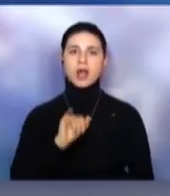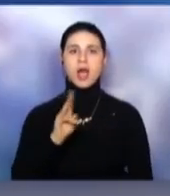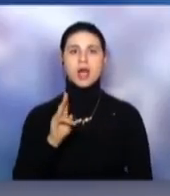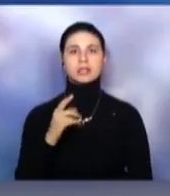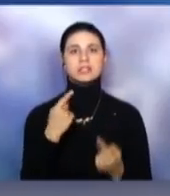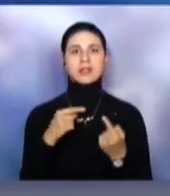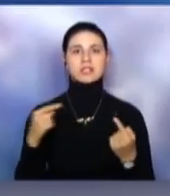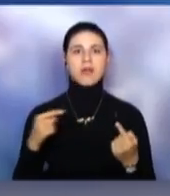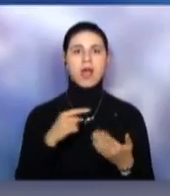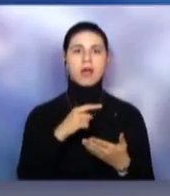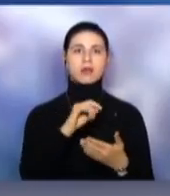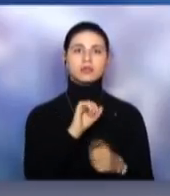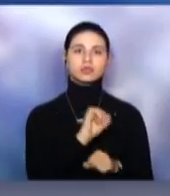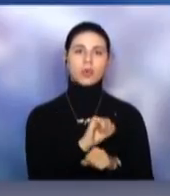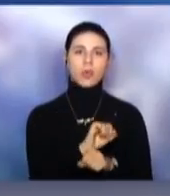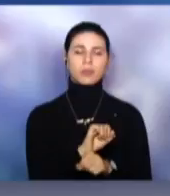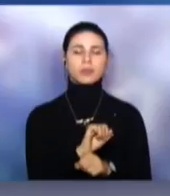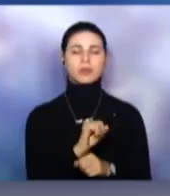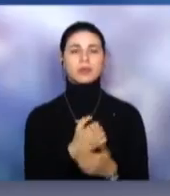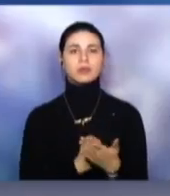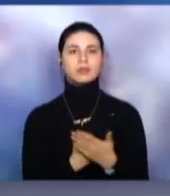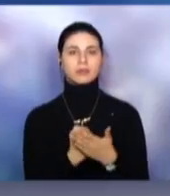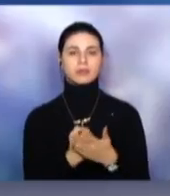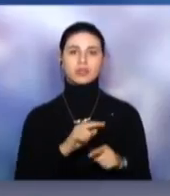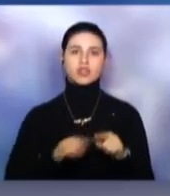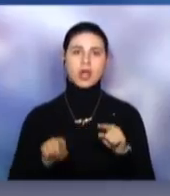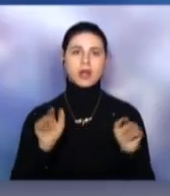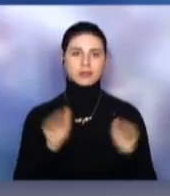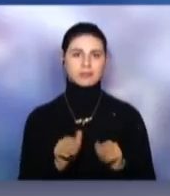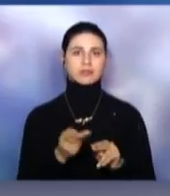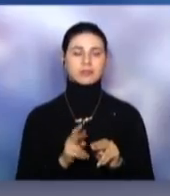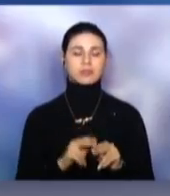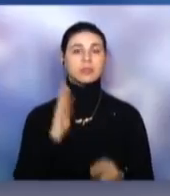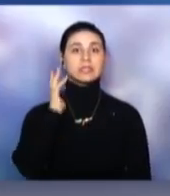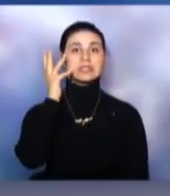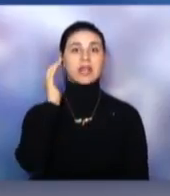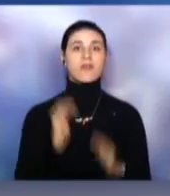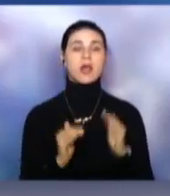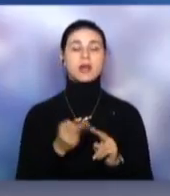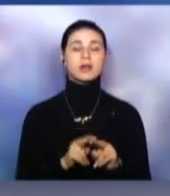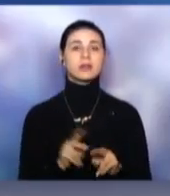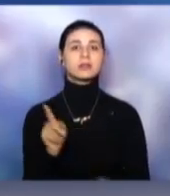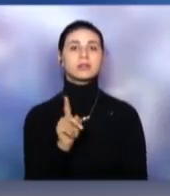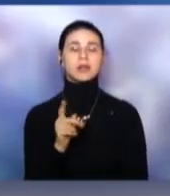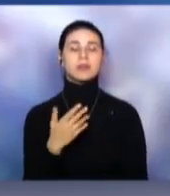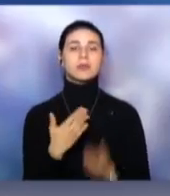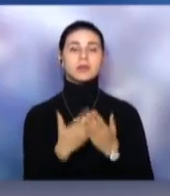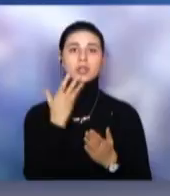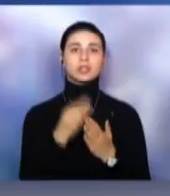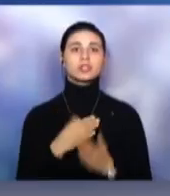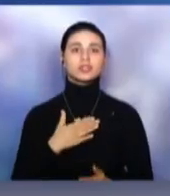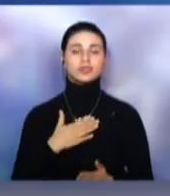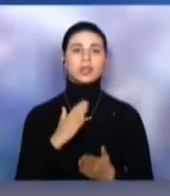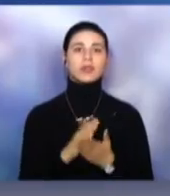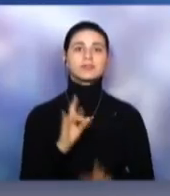დაირღვა, შეიძლება კონდეს არტერიული წნევის მერყეობაც. ნიშნავს თუ არა ეს იმას, რომ პოტენციალურად ჩვენ